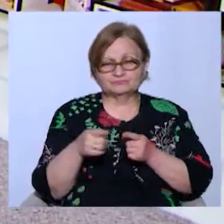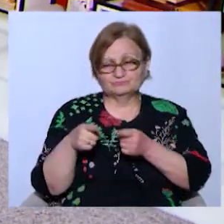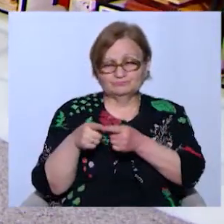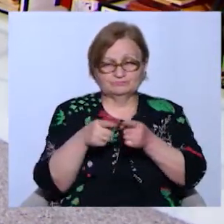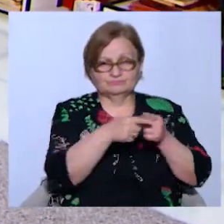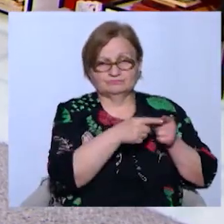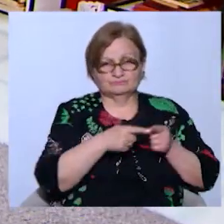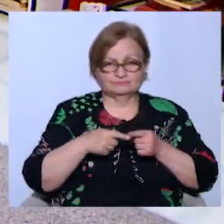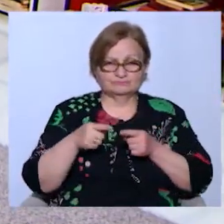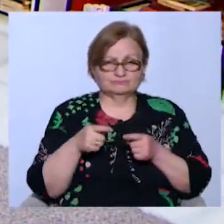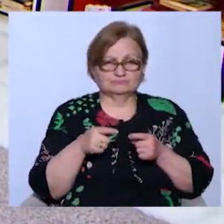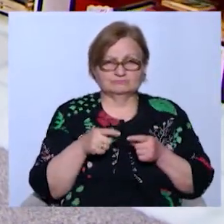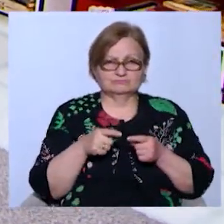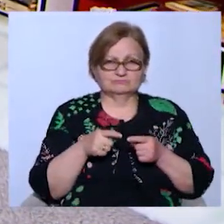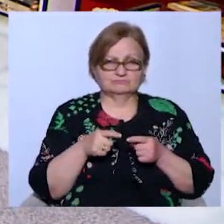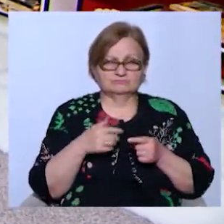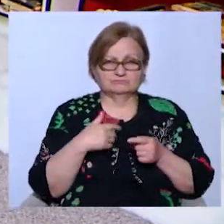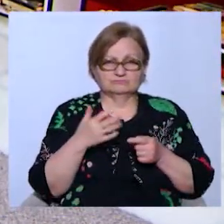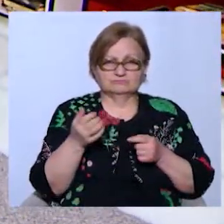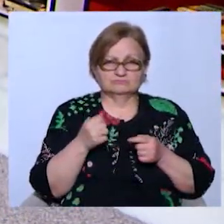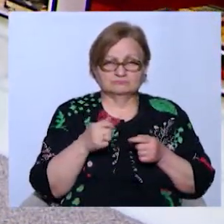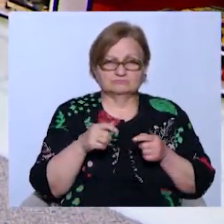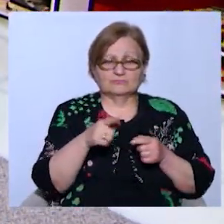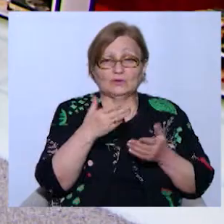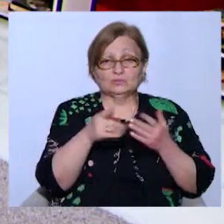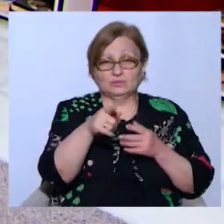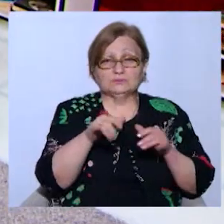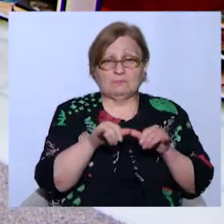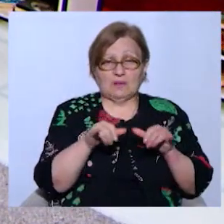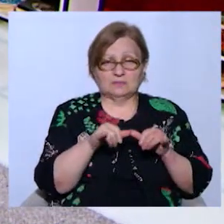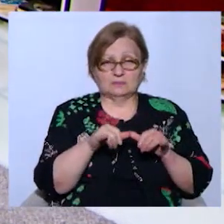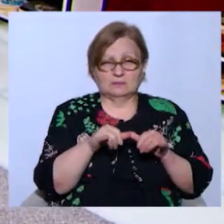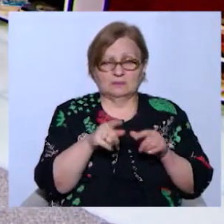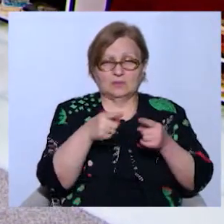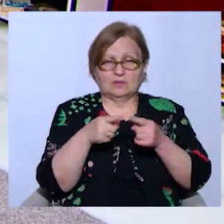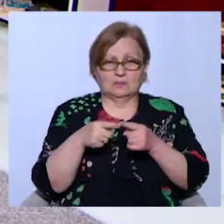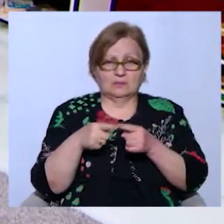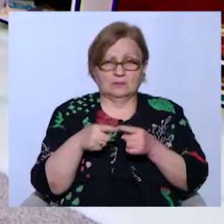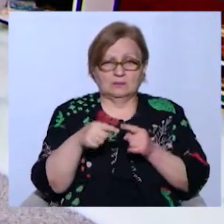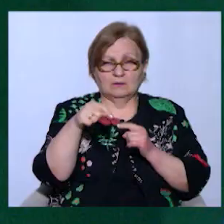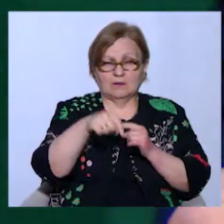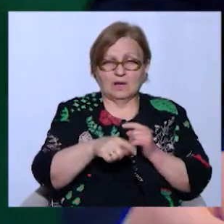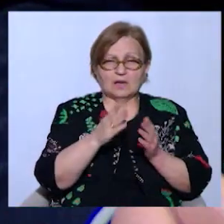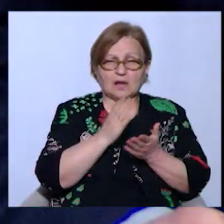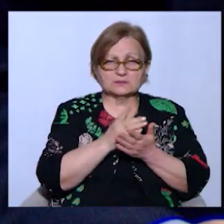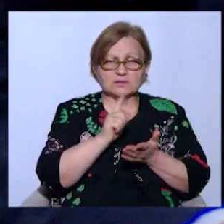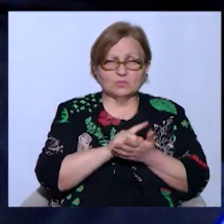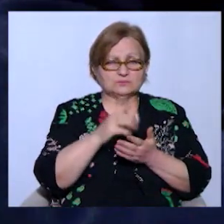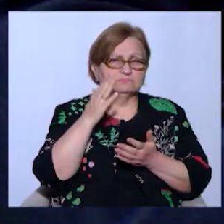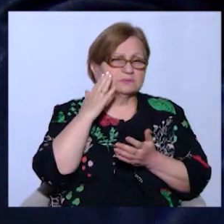კუთხე, მაგიდის კუთხე, აი თუ ავიღებ ამას მაგიდად, აი მის კუთხე ეს არის, აი აქ არის მართი კუთხე.